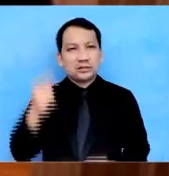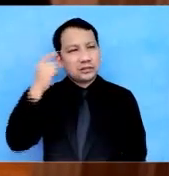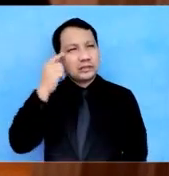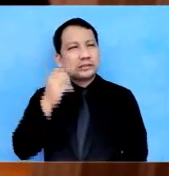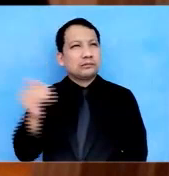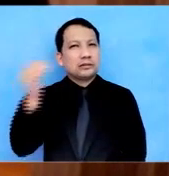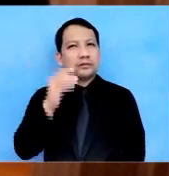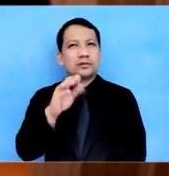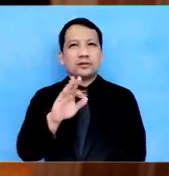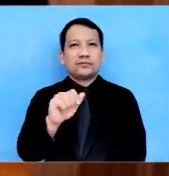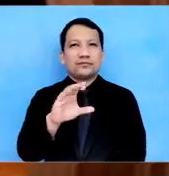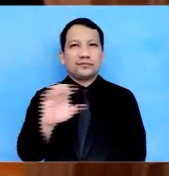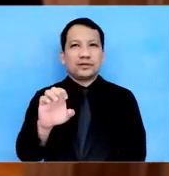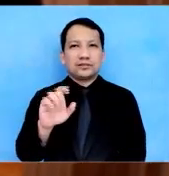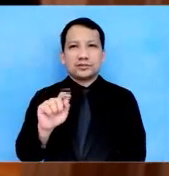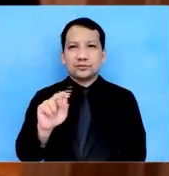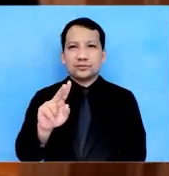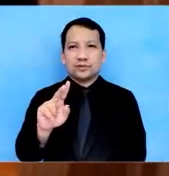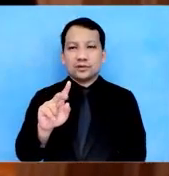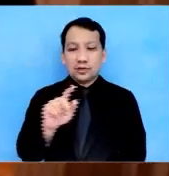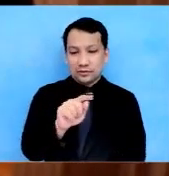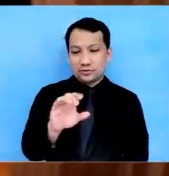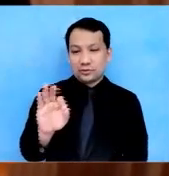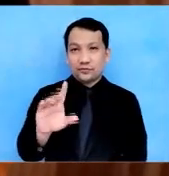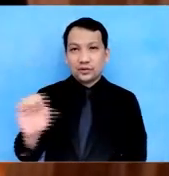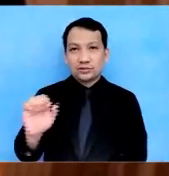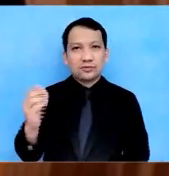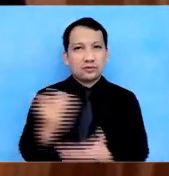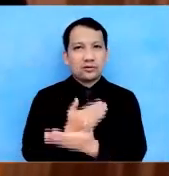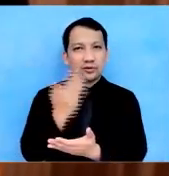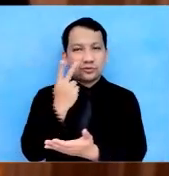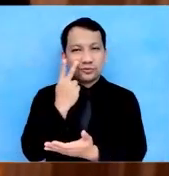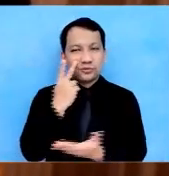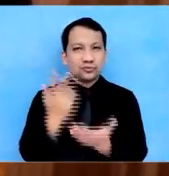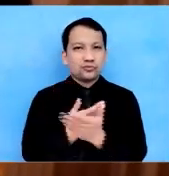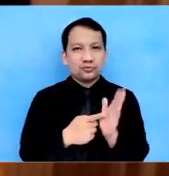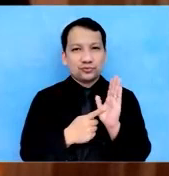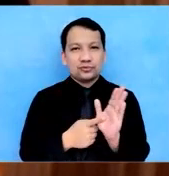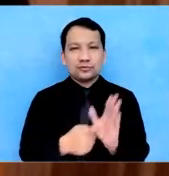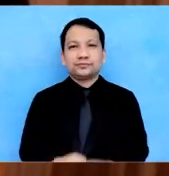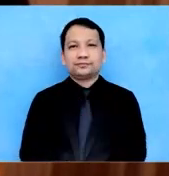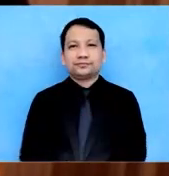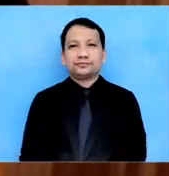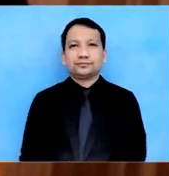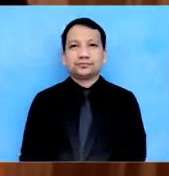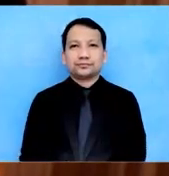Face to Face. And so we wanted to give it a fresh look and